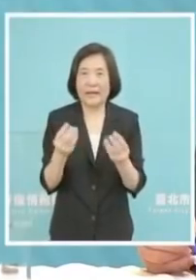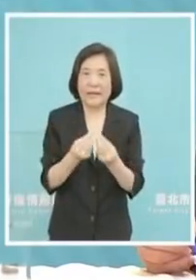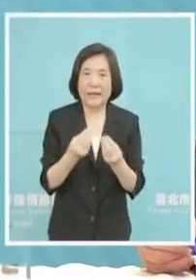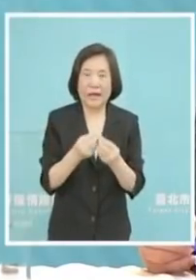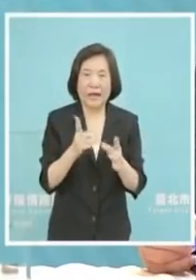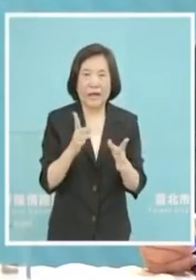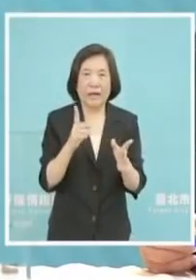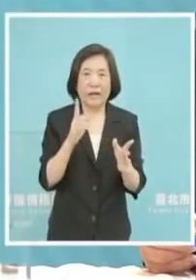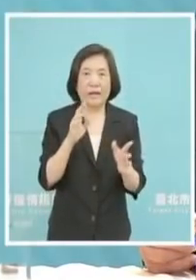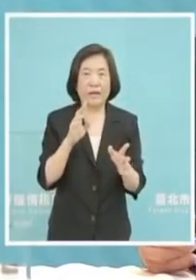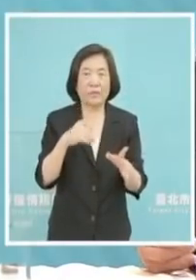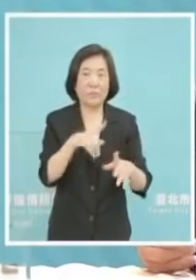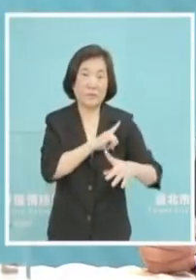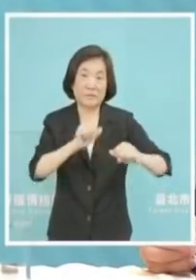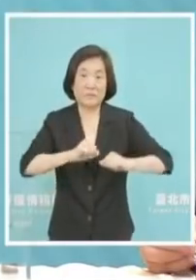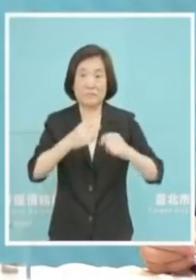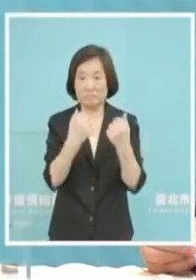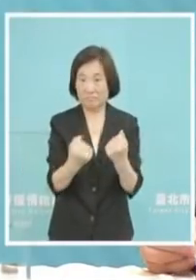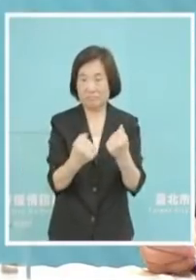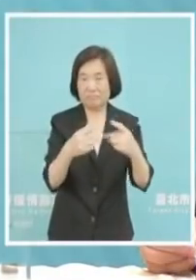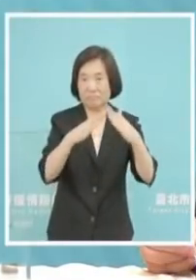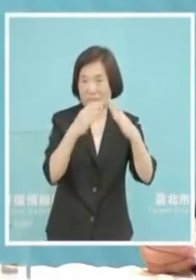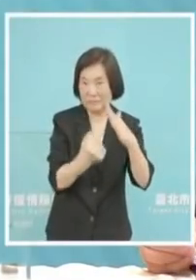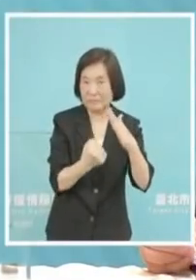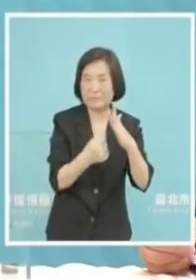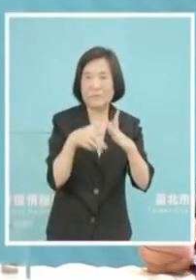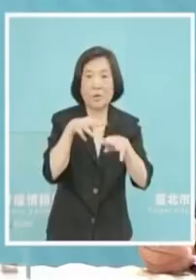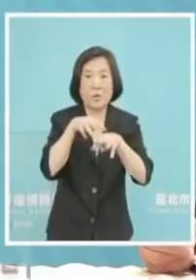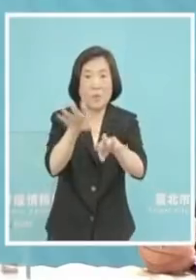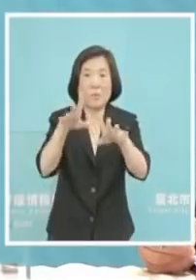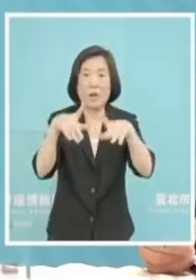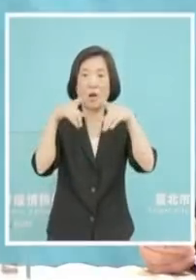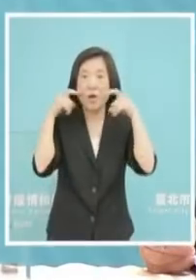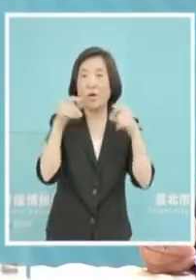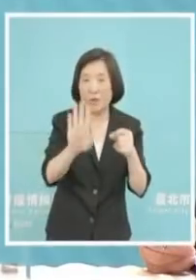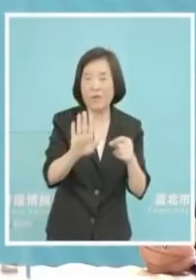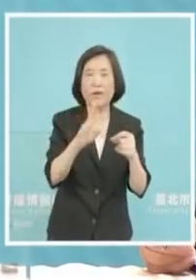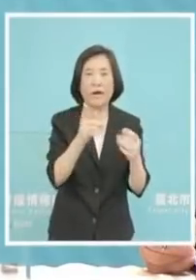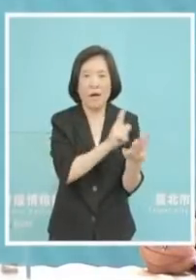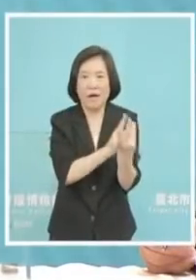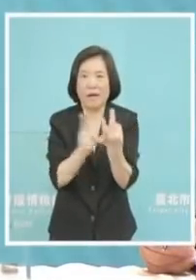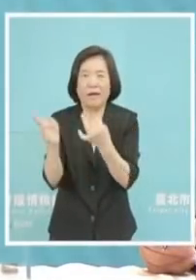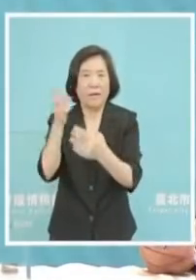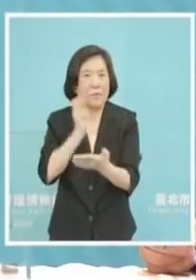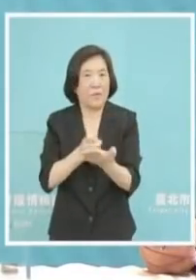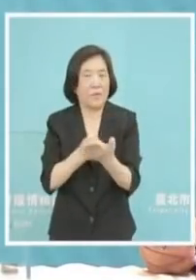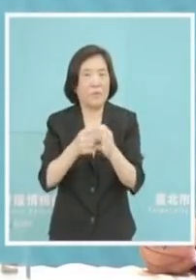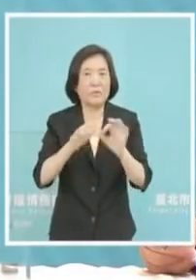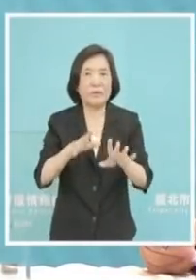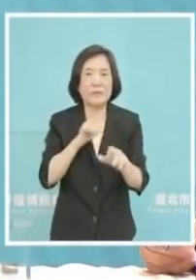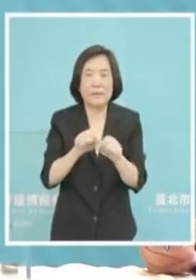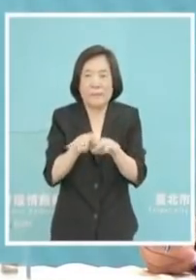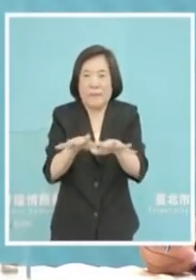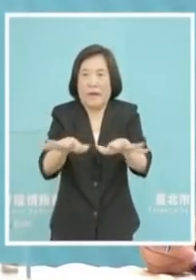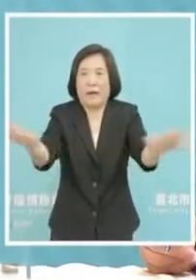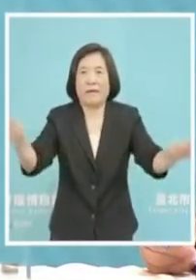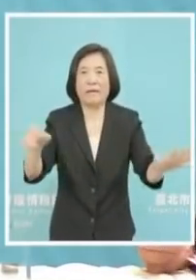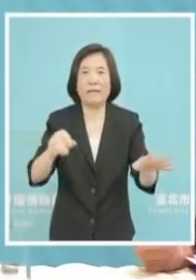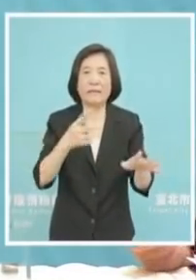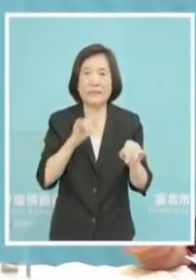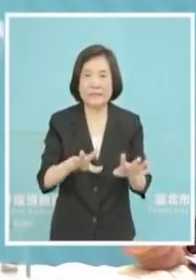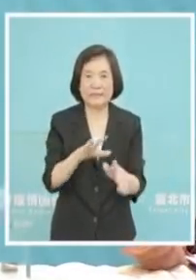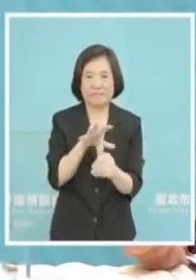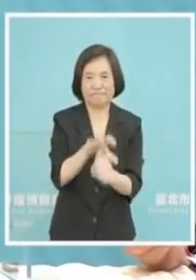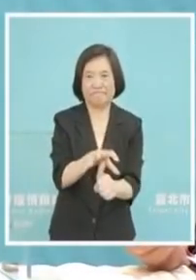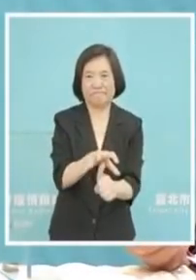假如说你依着他那个框框去走，哎呀，我要去申请哦，慢慢来，那就完蛋了，全部掉到他的那个设的圈